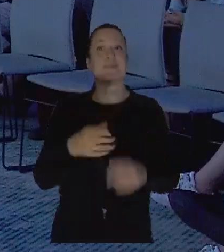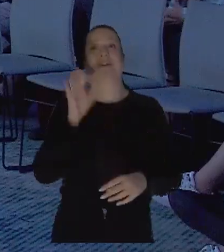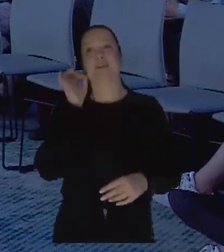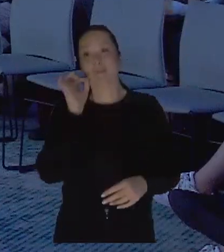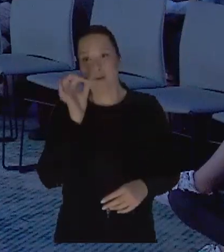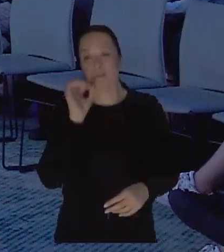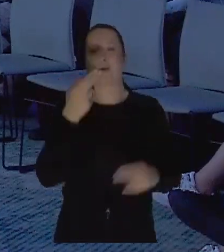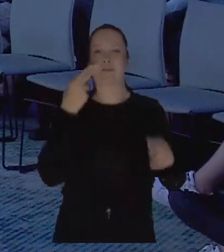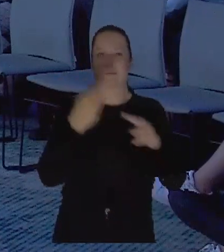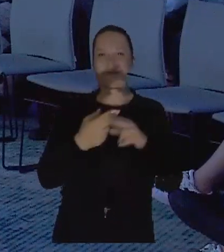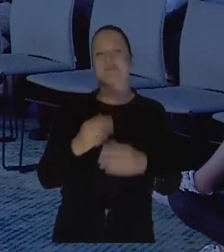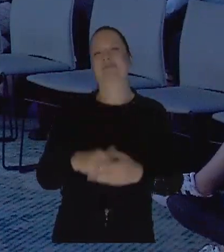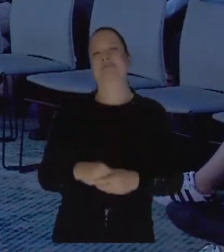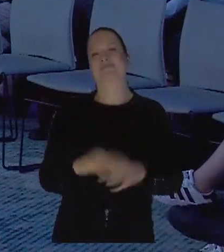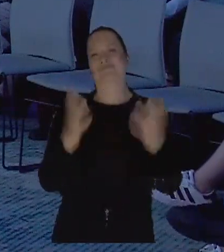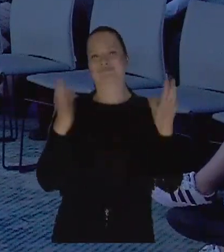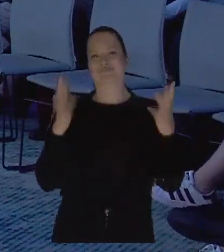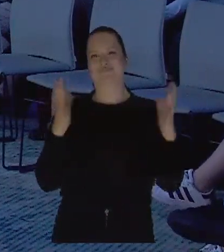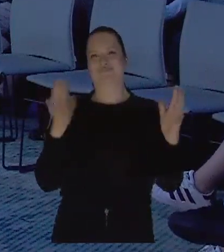dobra odpowiedź. Brawo.